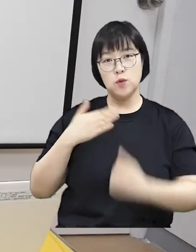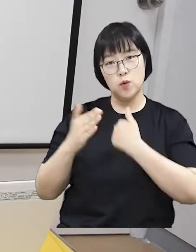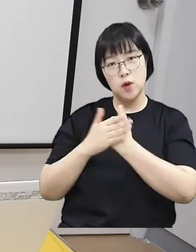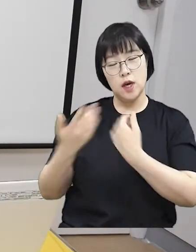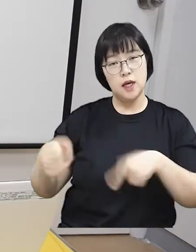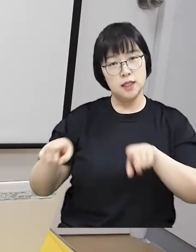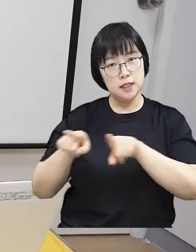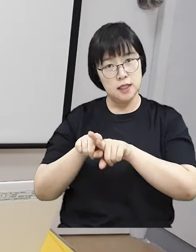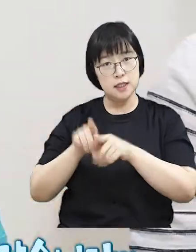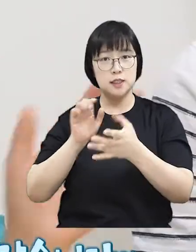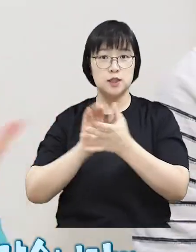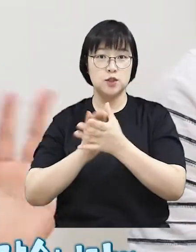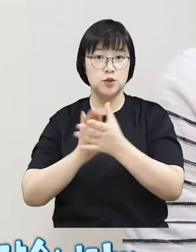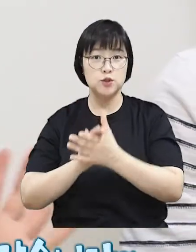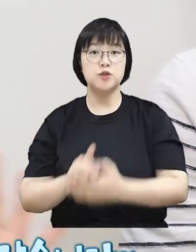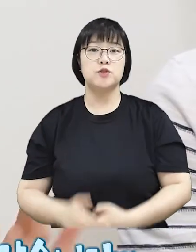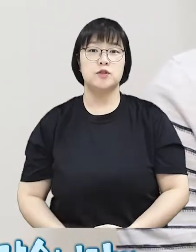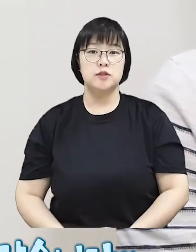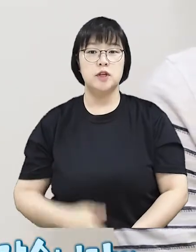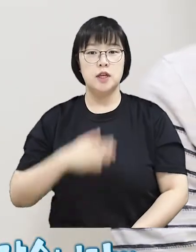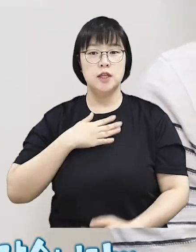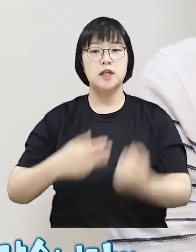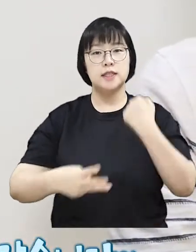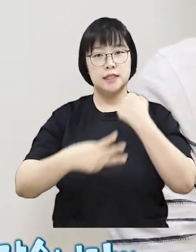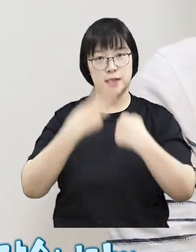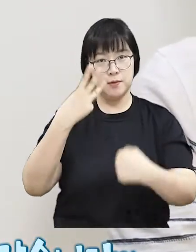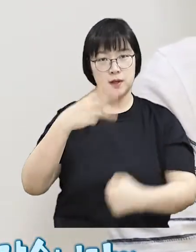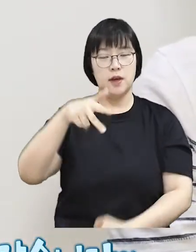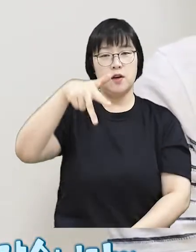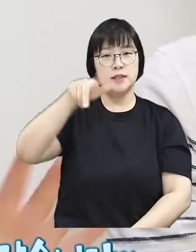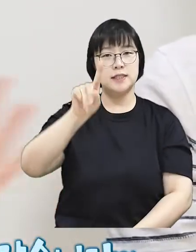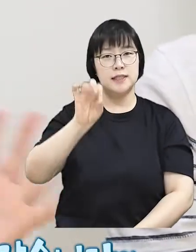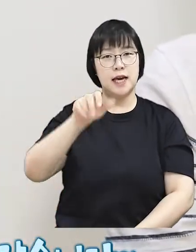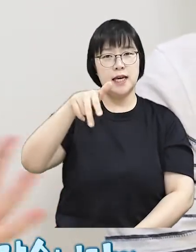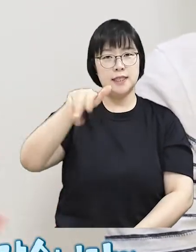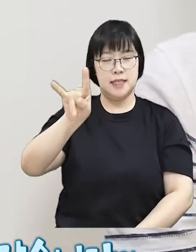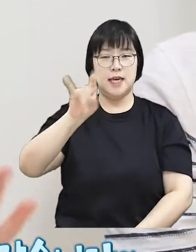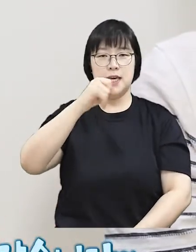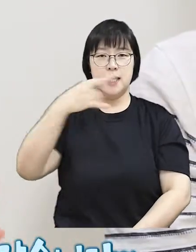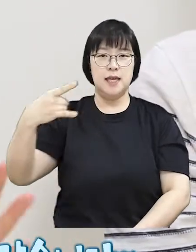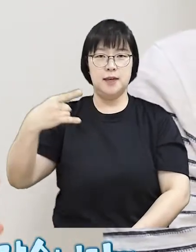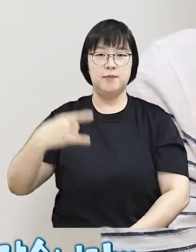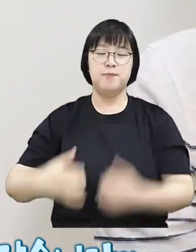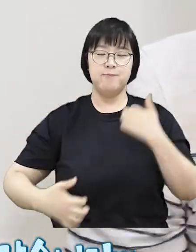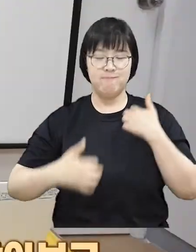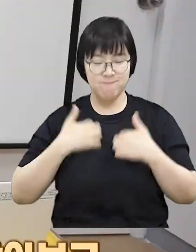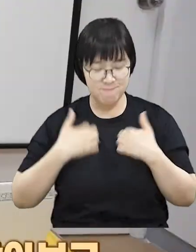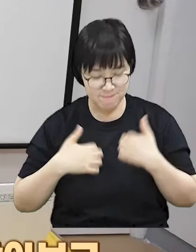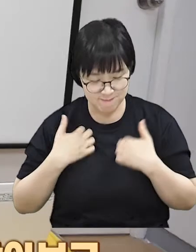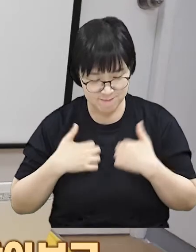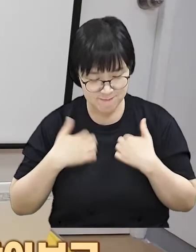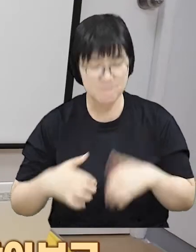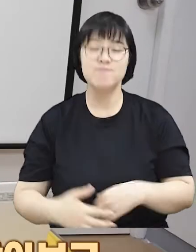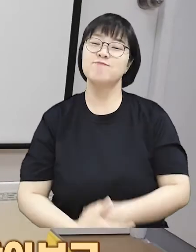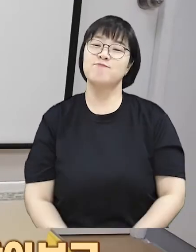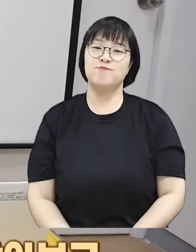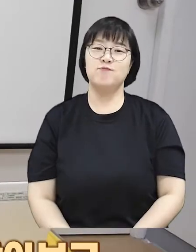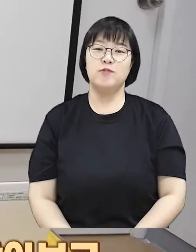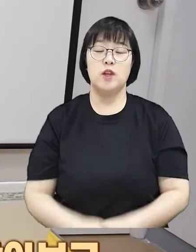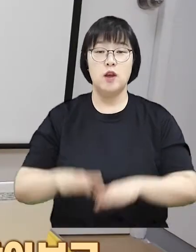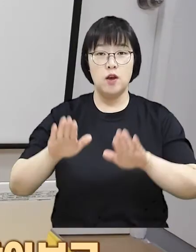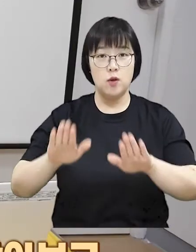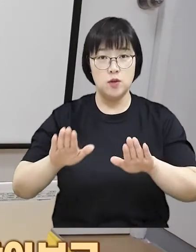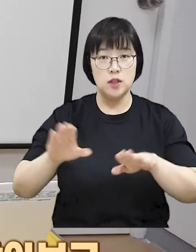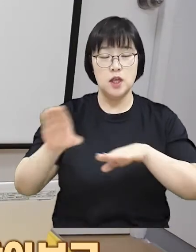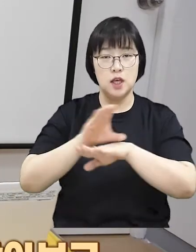한번 친구 소개해 줄까요? 저는 3학년 장제이입니다. 반갑습니다. 오늘은 인공지능에